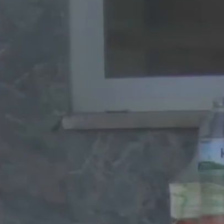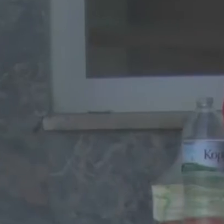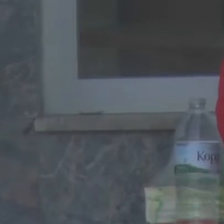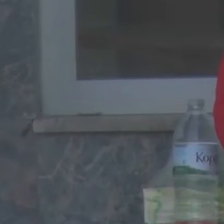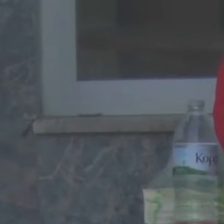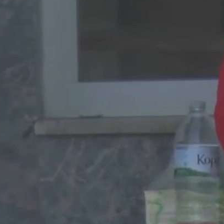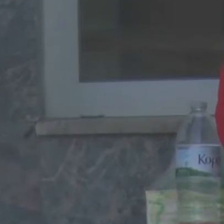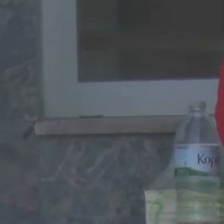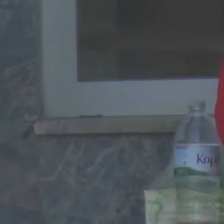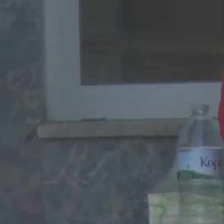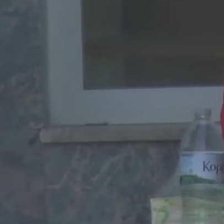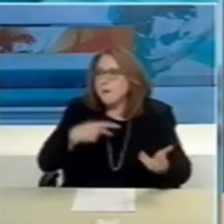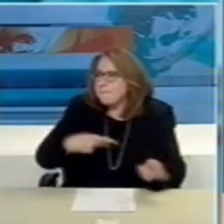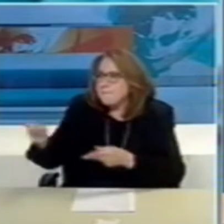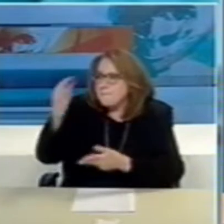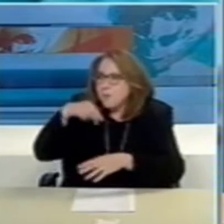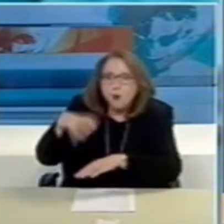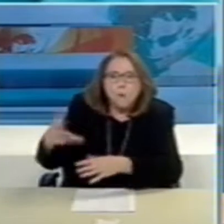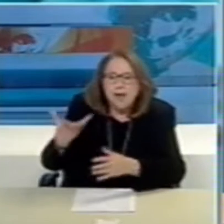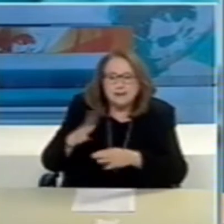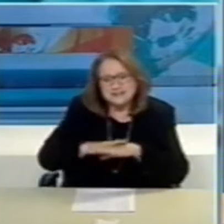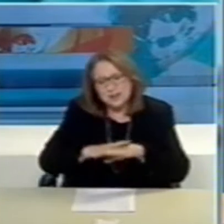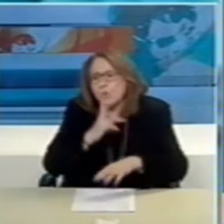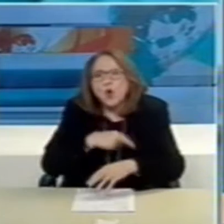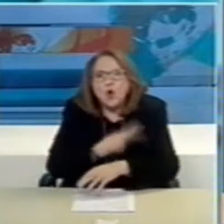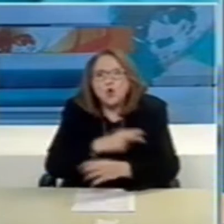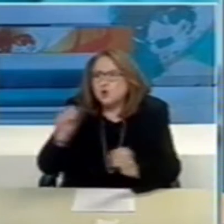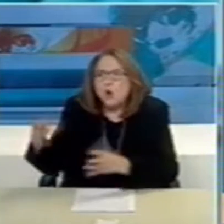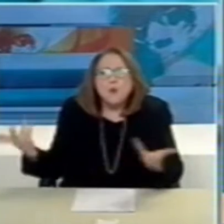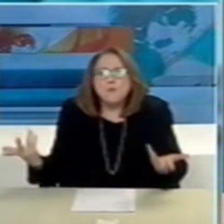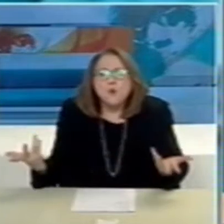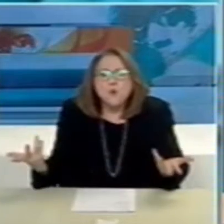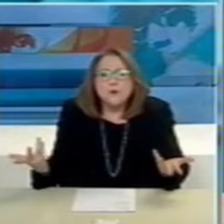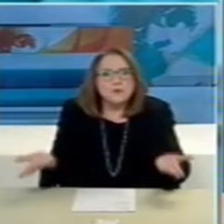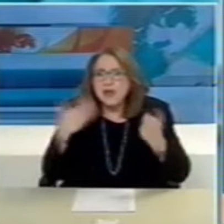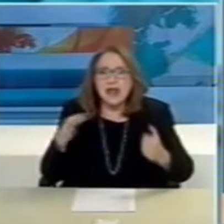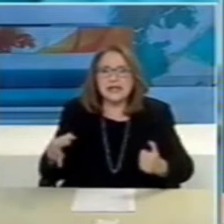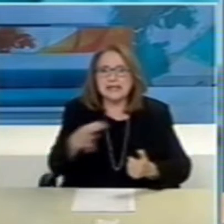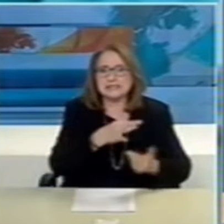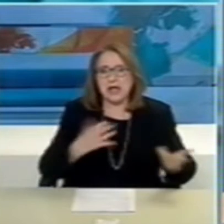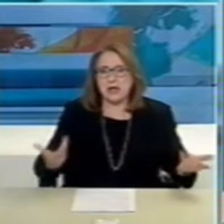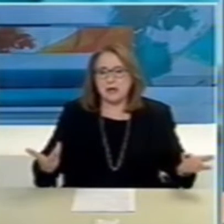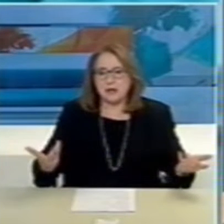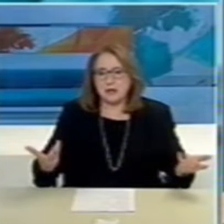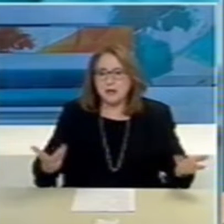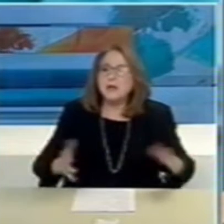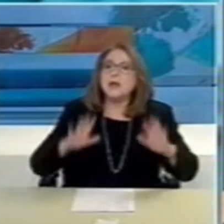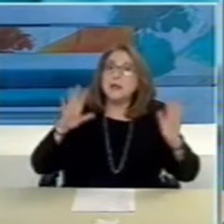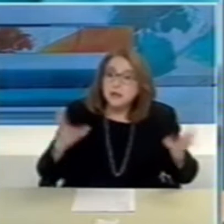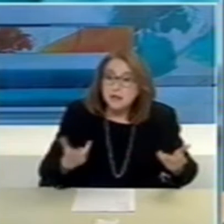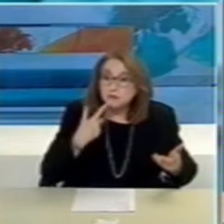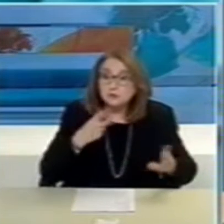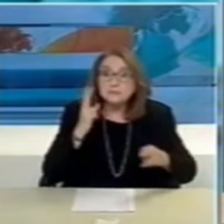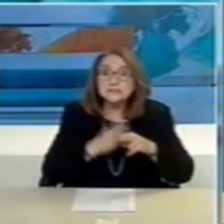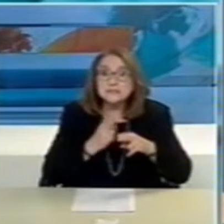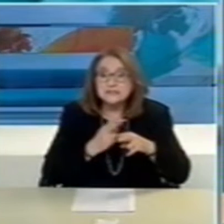να ταξιδέψουν. Για να εκδώσει πλέον λοιπόν κάποιο εισιτήριο προκειμένου να ταξιδέψει σε νησί, είναι απαραίτητη η επίδειξη αντιγράφου